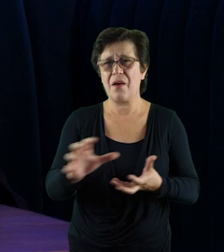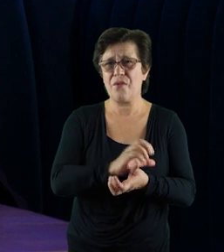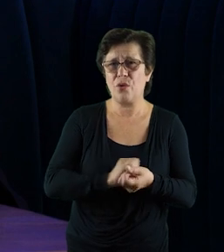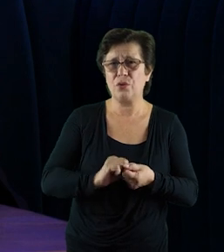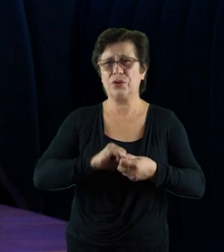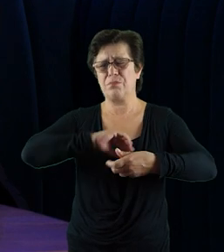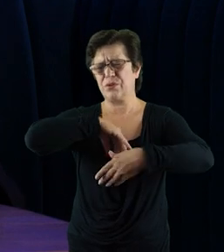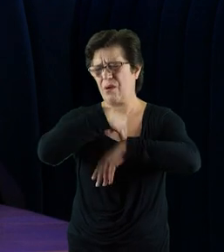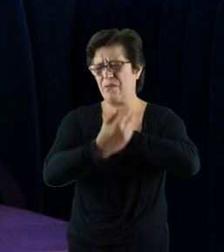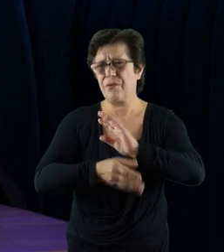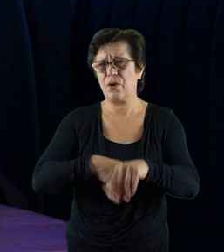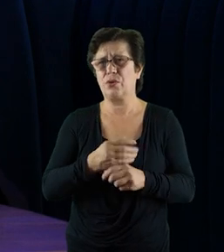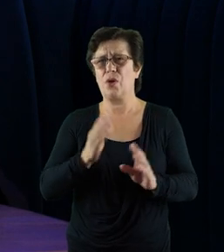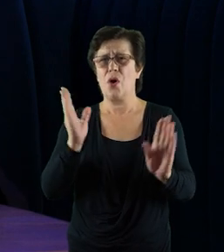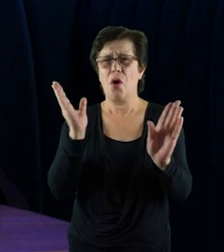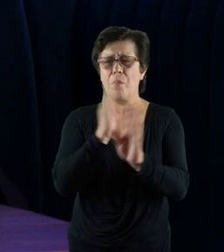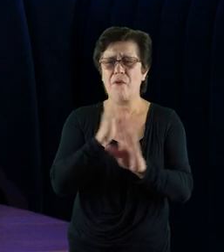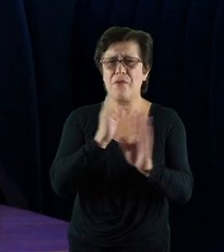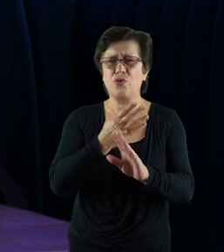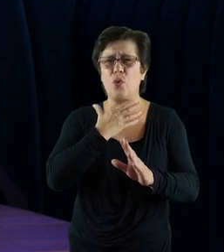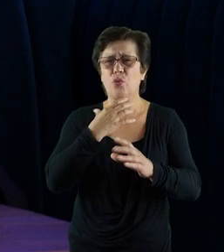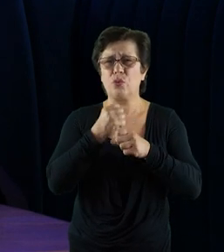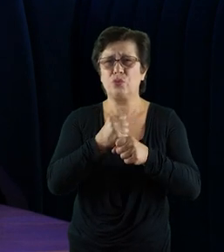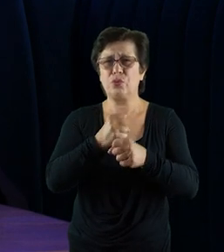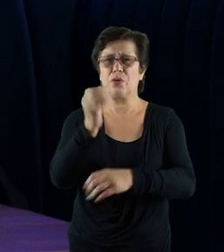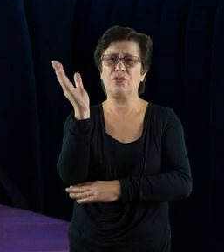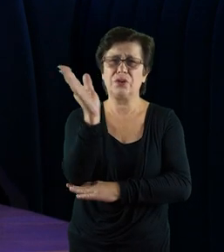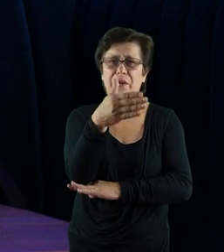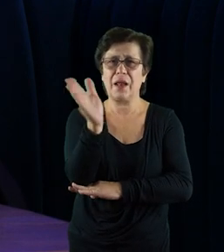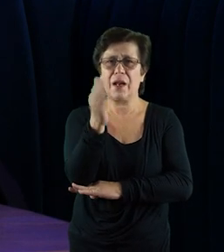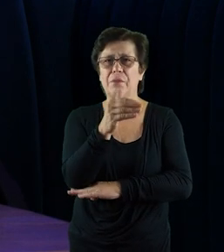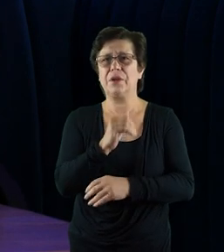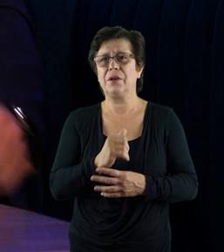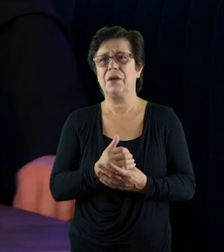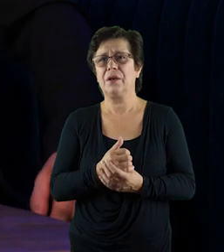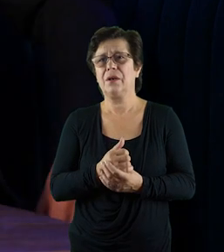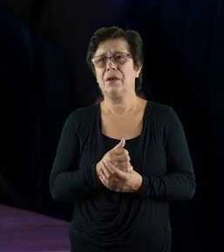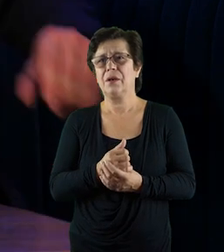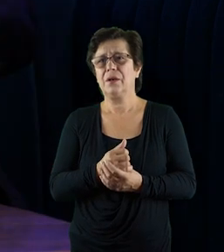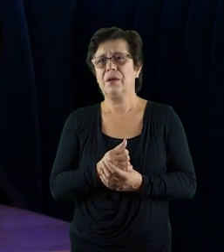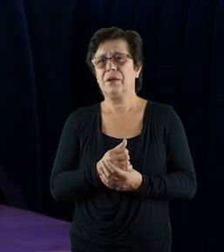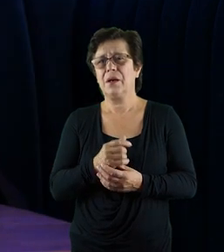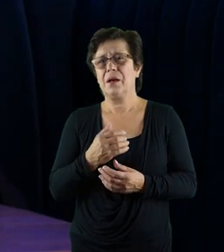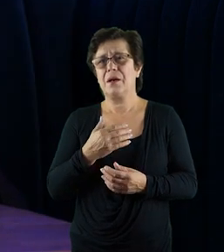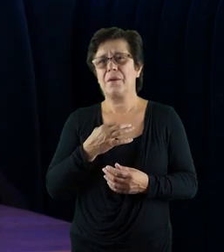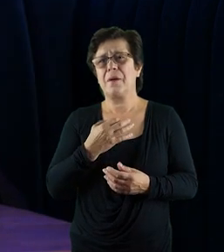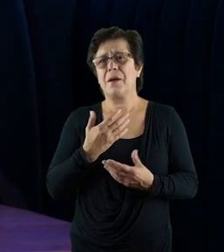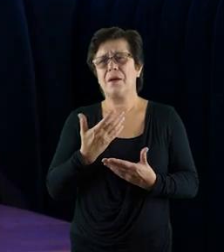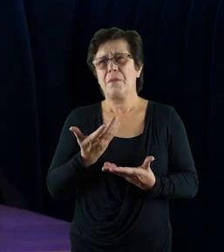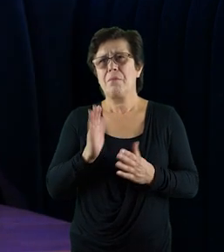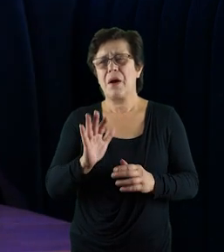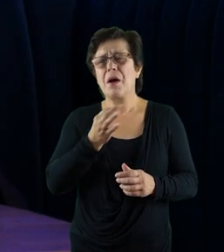jakiegoś przewrotu, powietrze uduszono sztandarami i tak dalej, i tak dalej. I pada to pytanie, kim